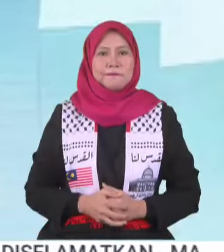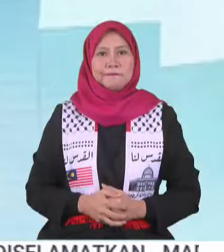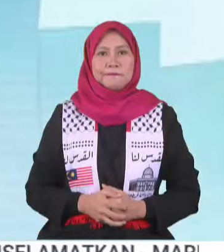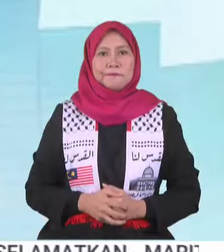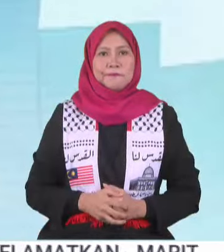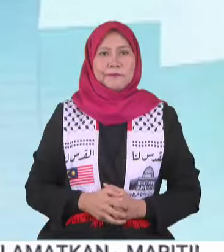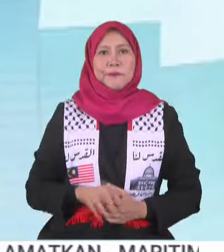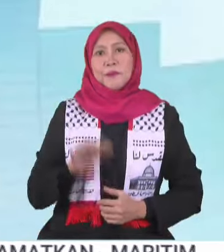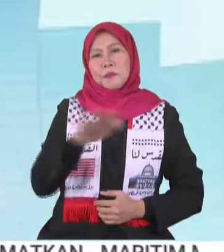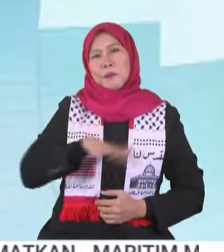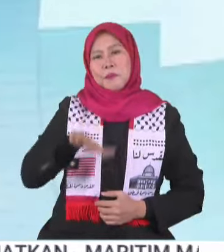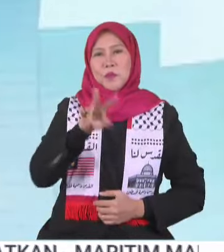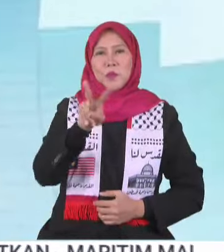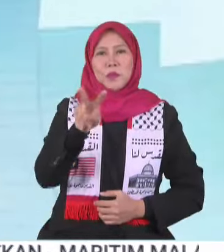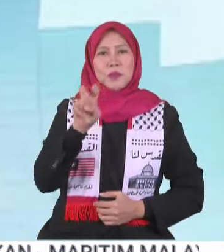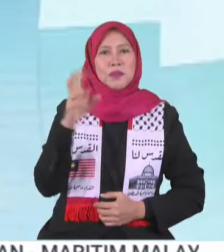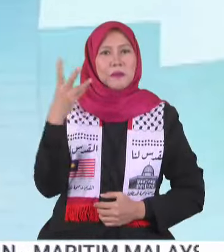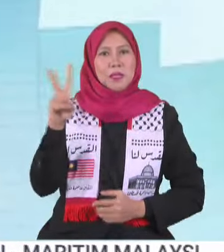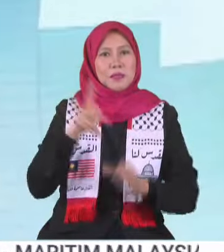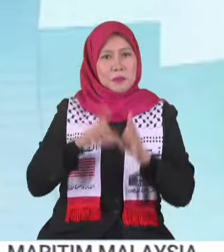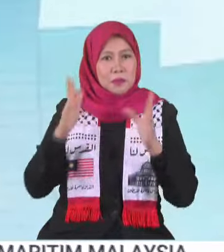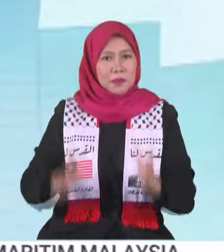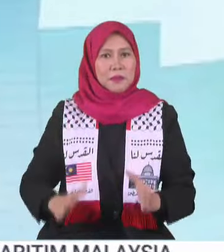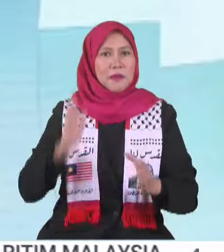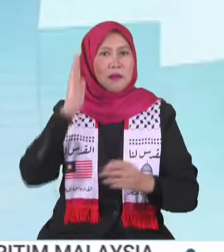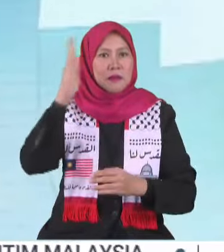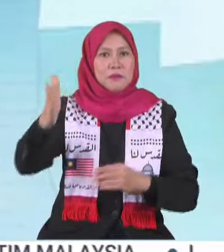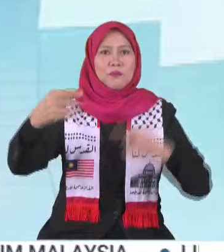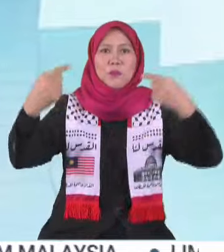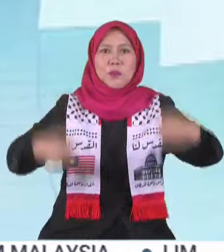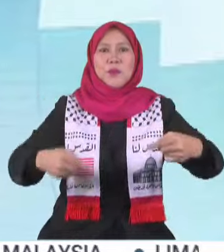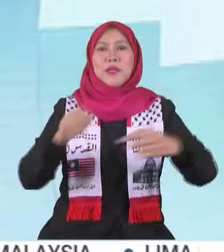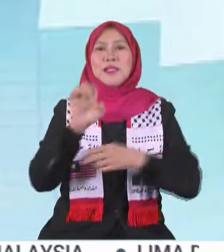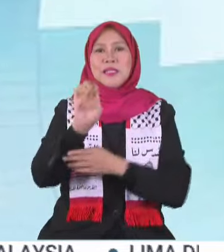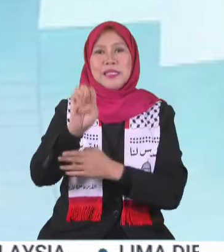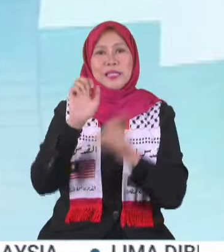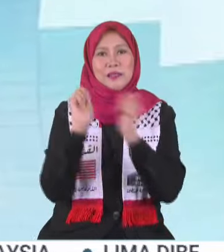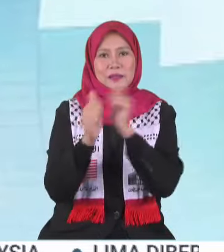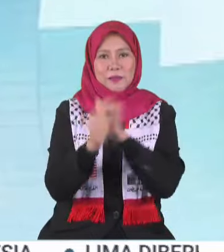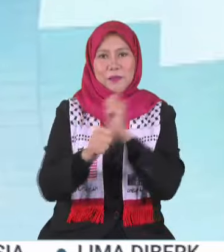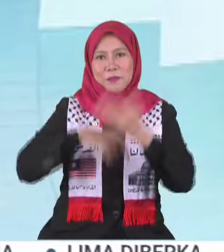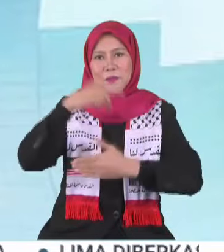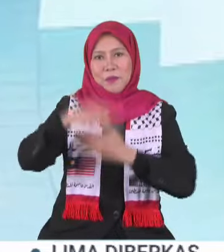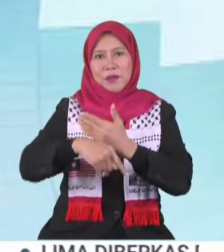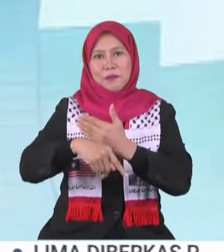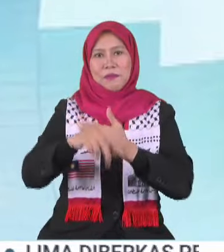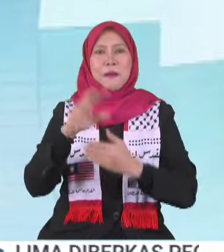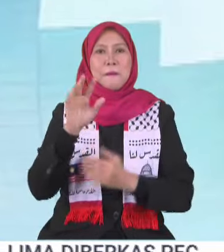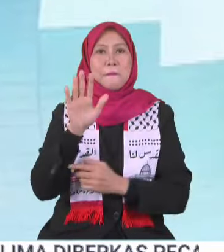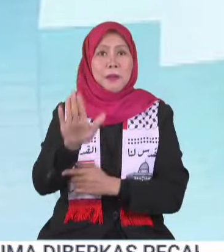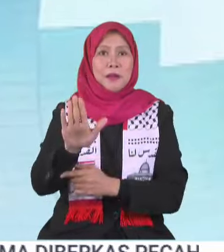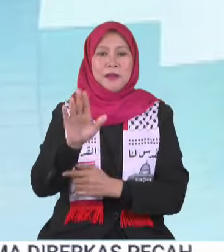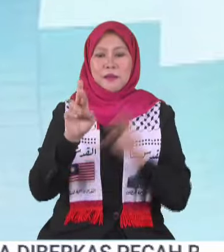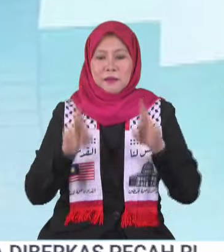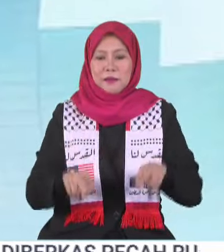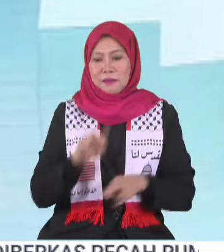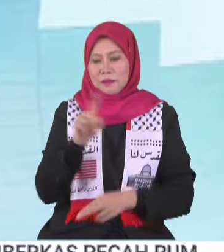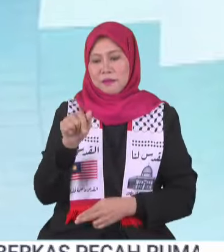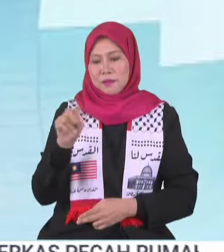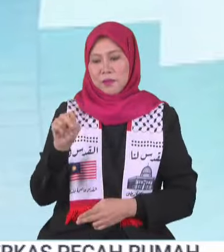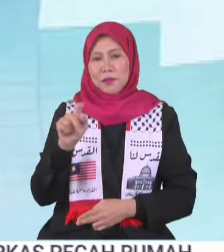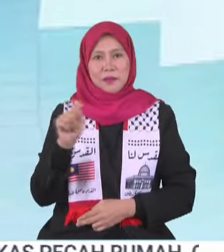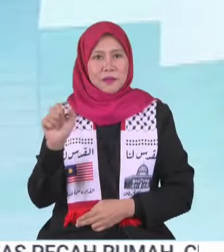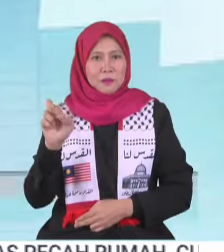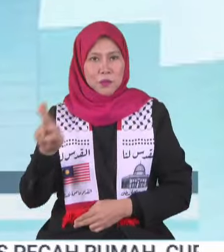Seramai 216 peserta bakal berentap dalam kejohanan e-sukan sempena program Madani Rakyat Zon Timur 2024.